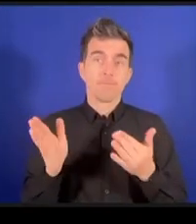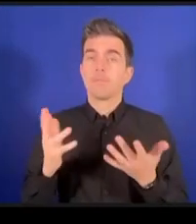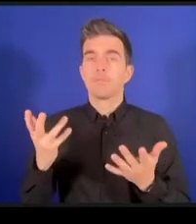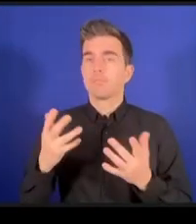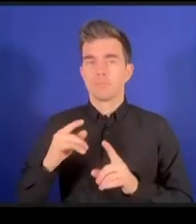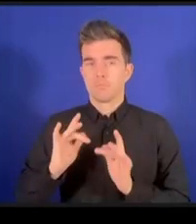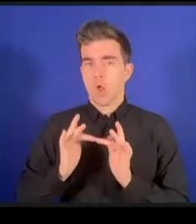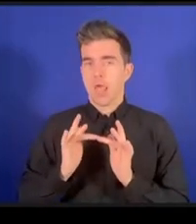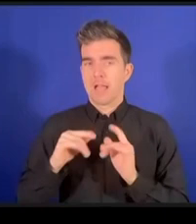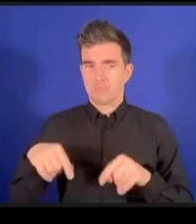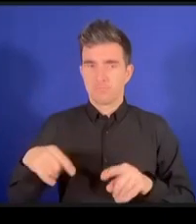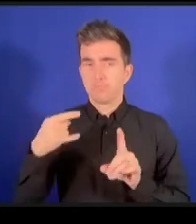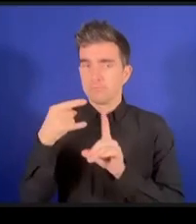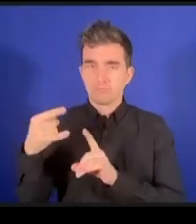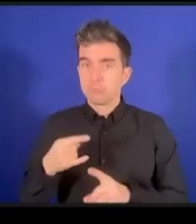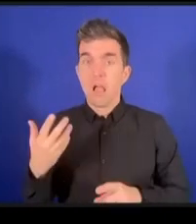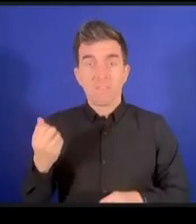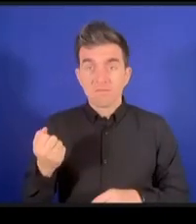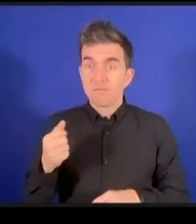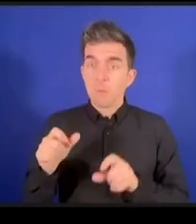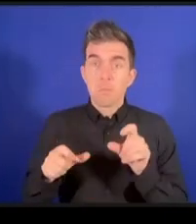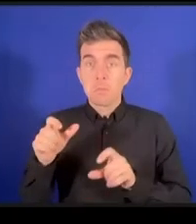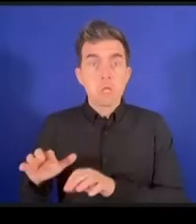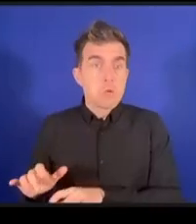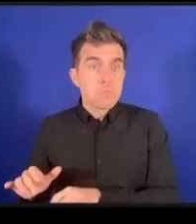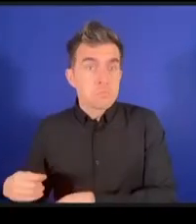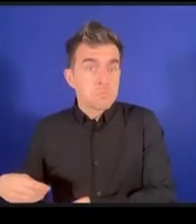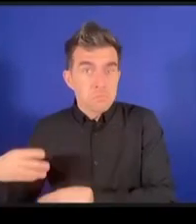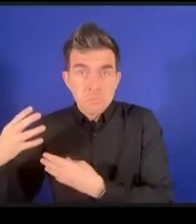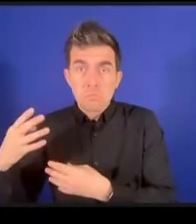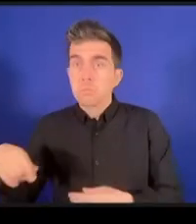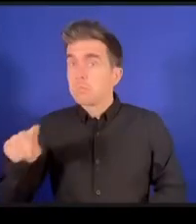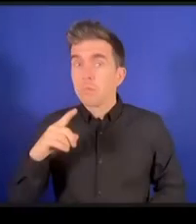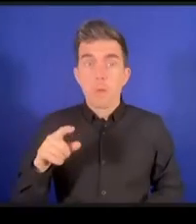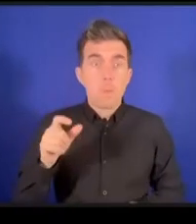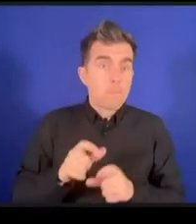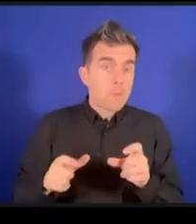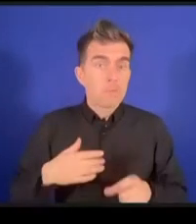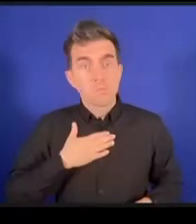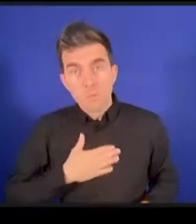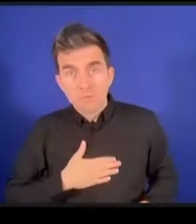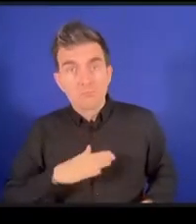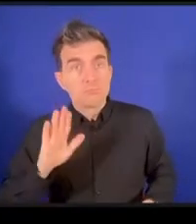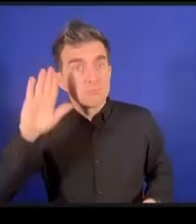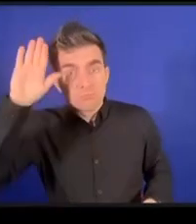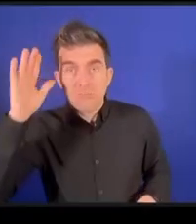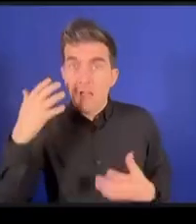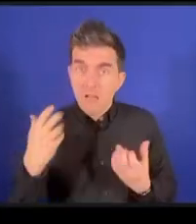комментарии от удалённых участников